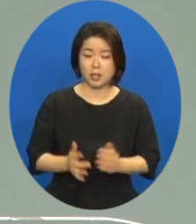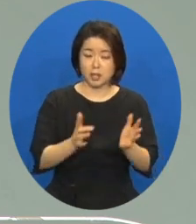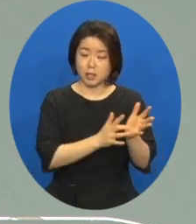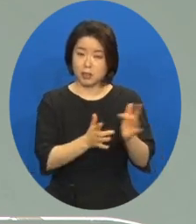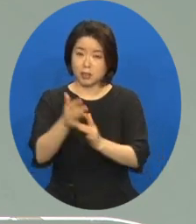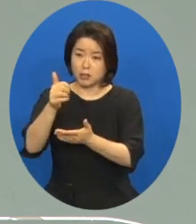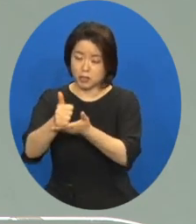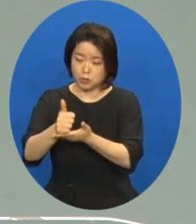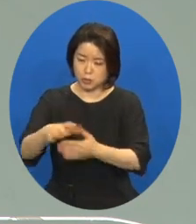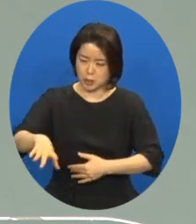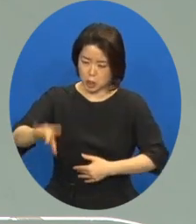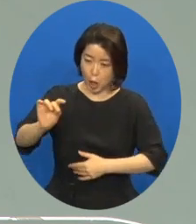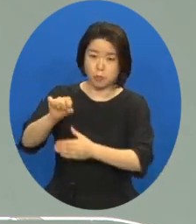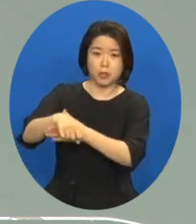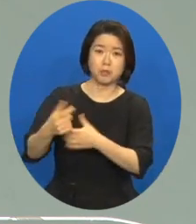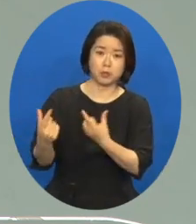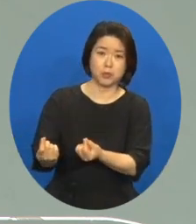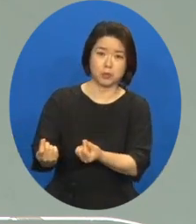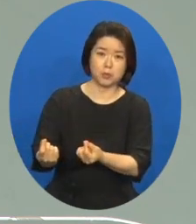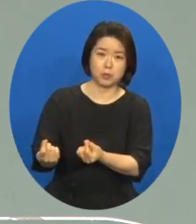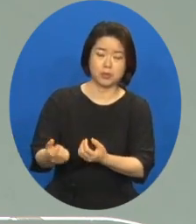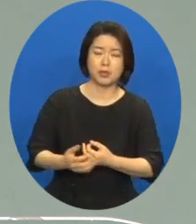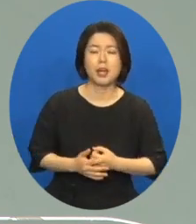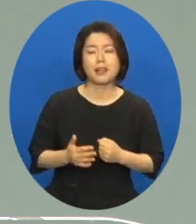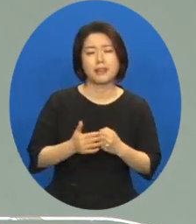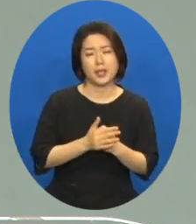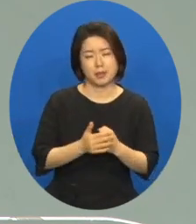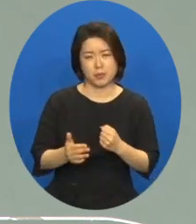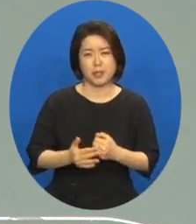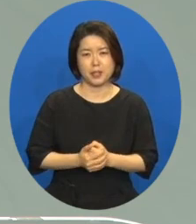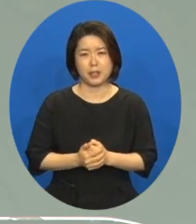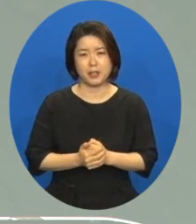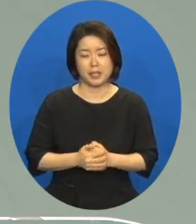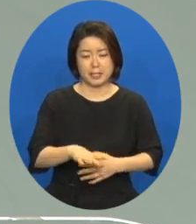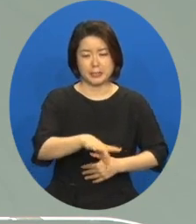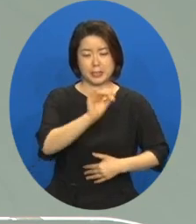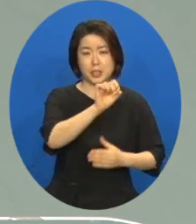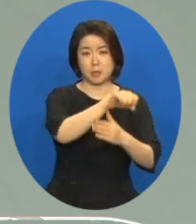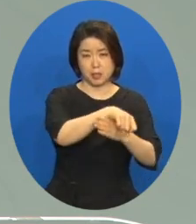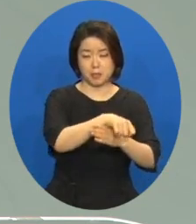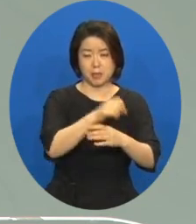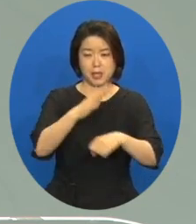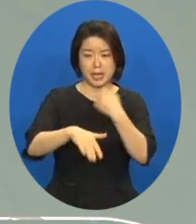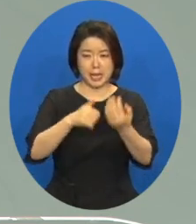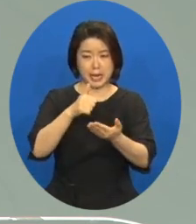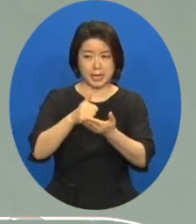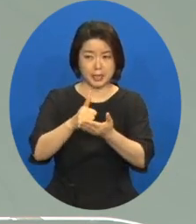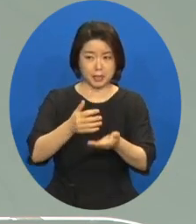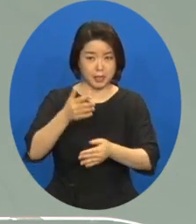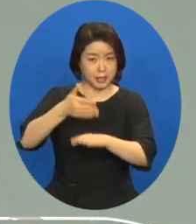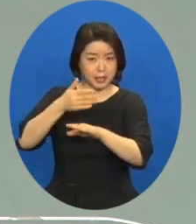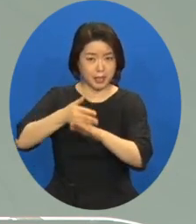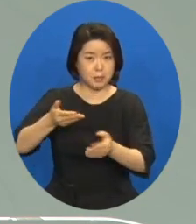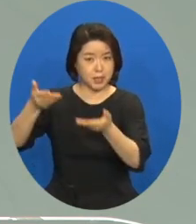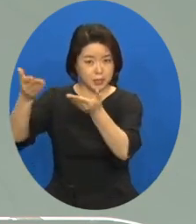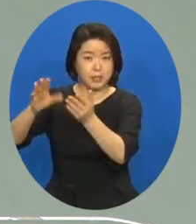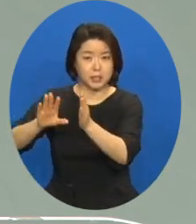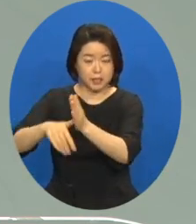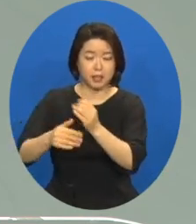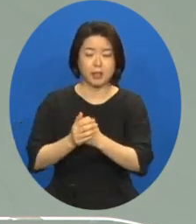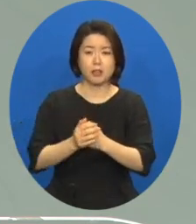예수님이 첫 열매시라는 거예요. 그러니까 첫 열매를 하나님께 감사드릴 때